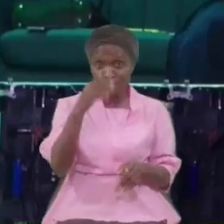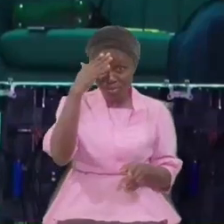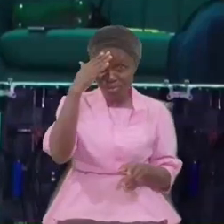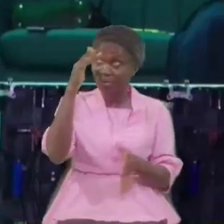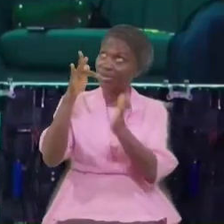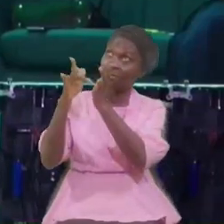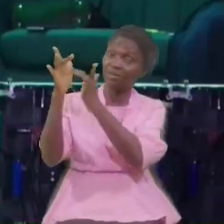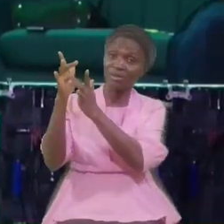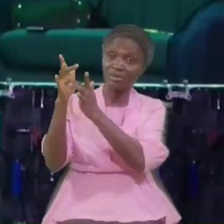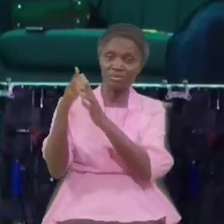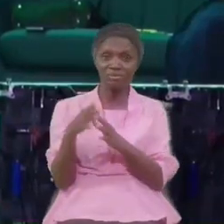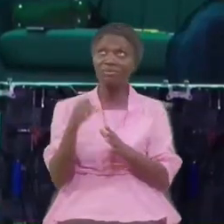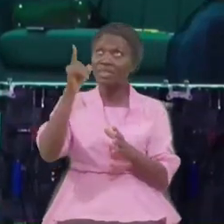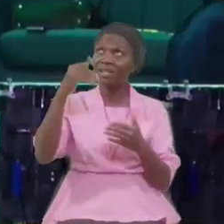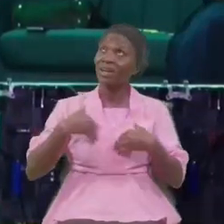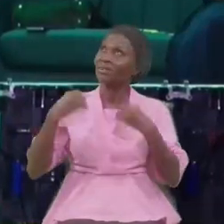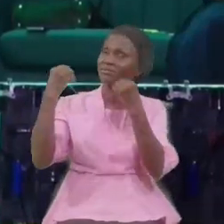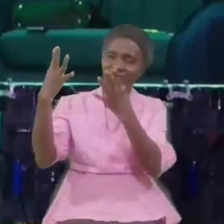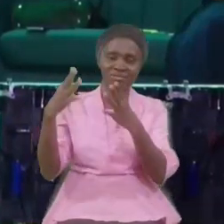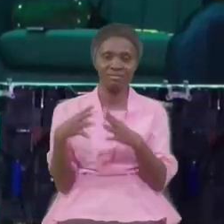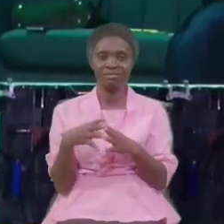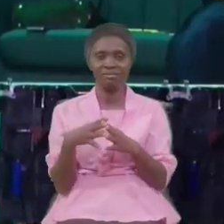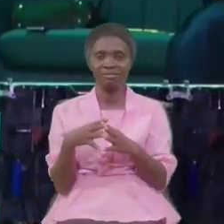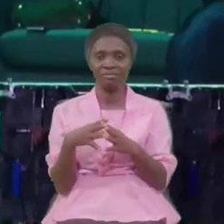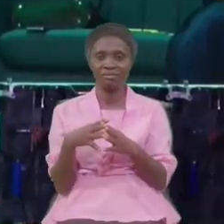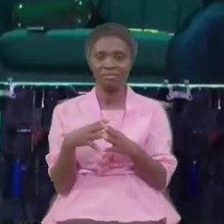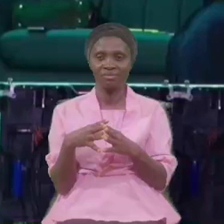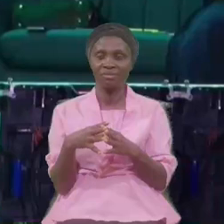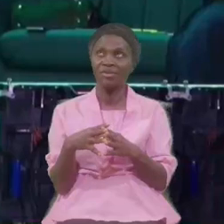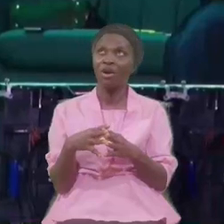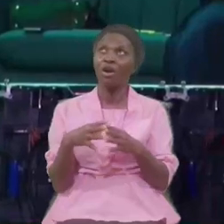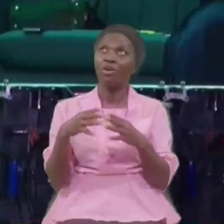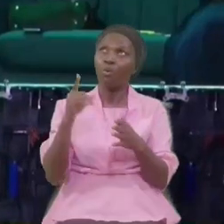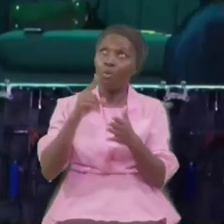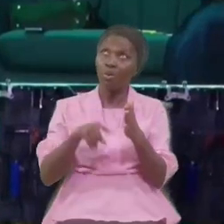Jésus, ben il a l'amour. Ce qu'il peut faire,